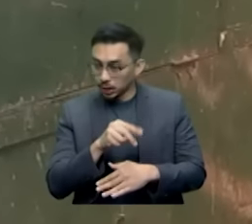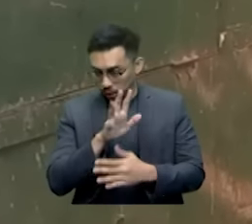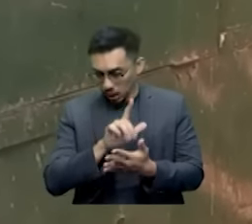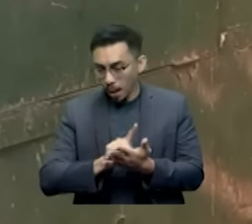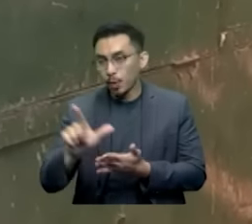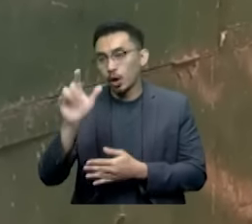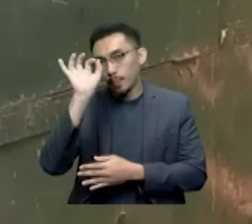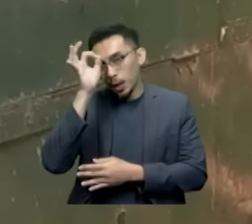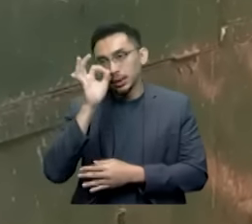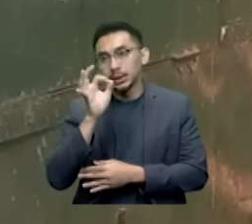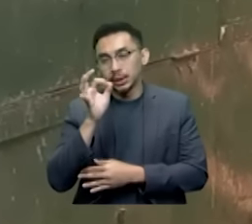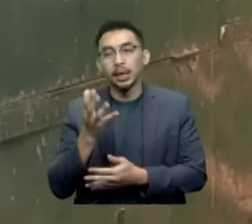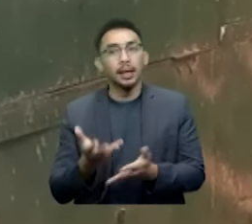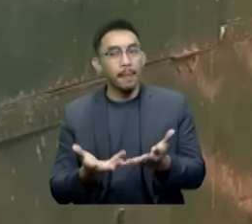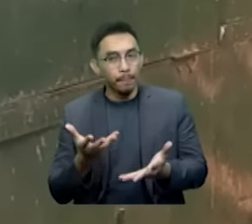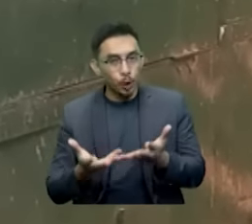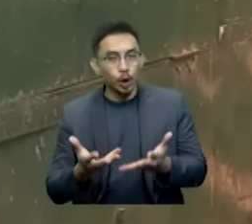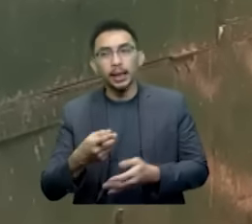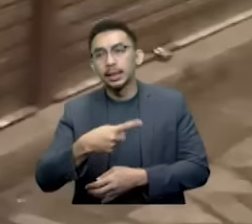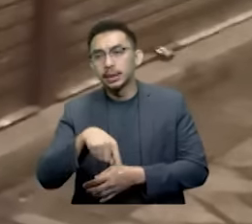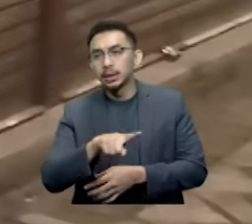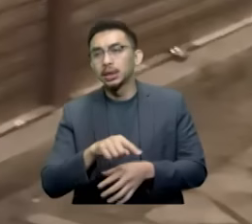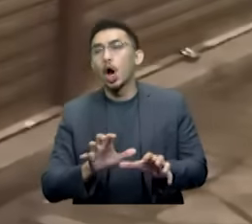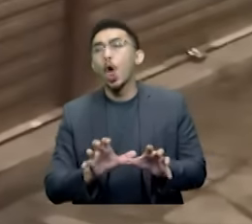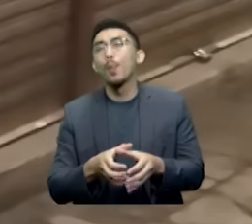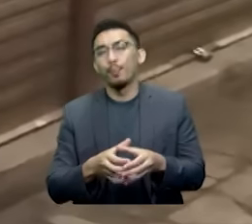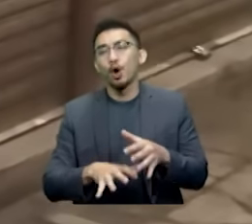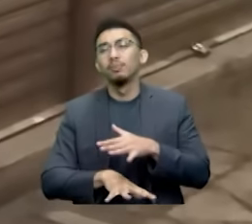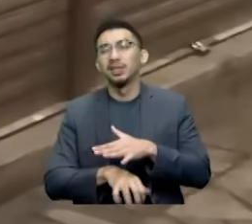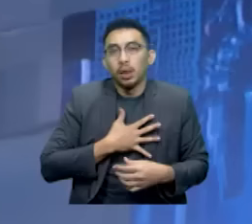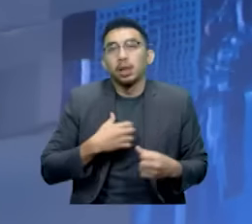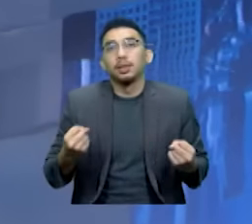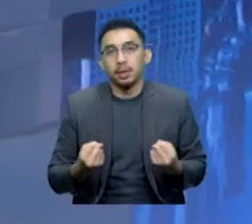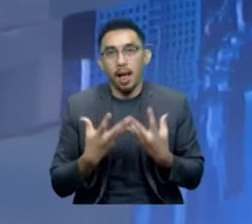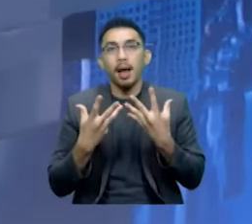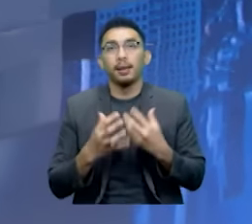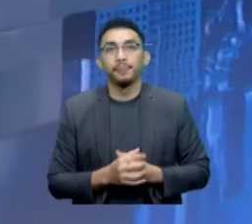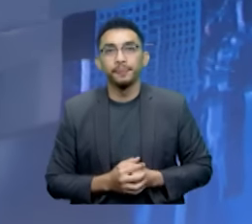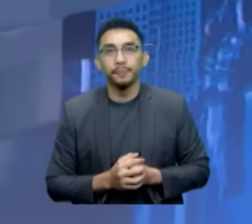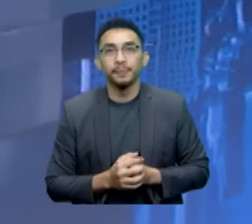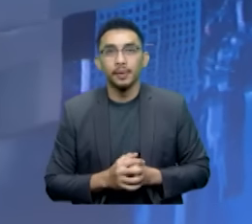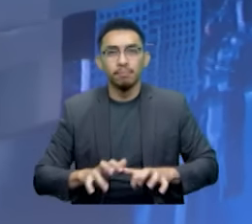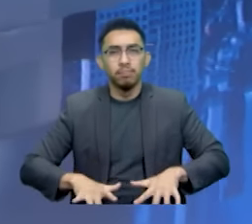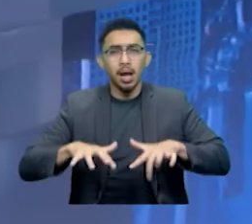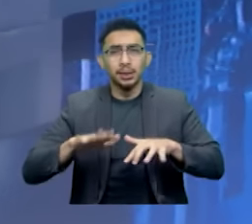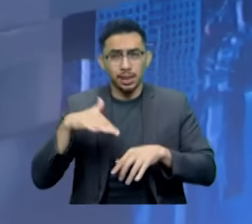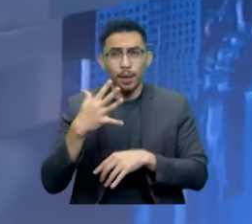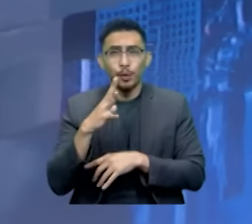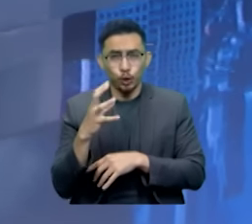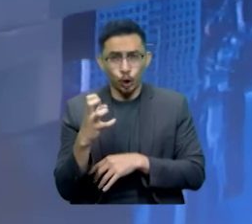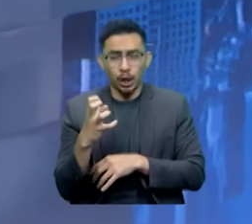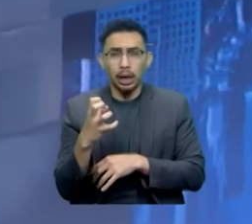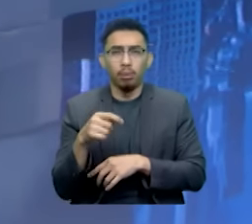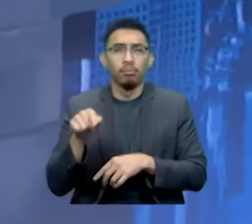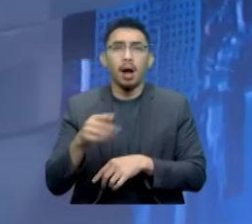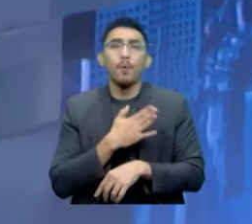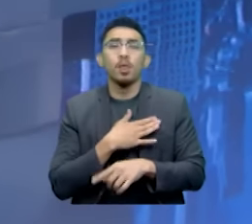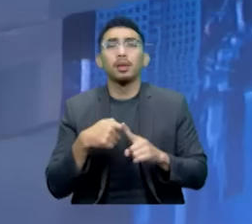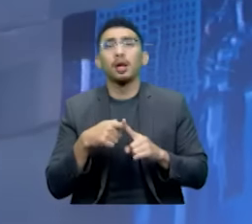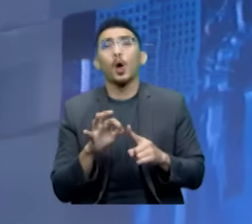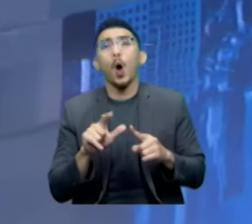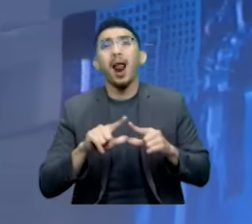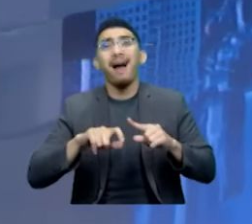kerap beraksi di Pasar Krian, Sidoarjo. Dari Sidoarjo, pemirsa, banjir bandang pada Sabtu sore tiba-tiba menerjang